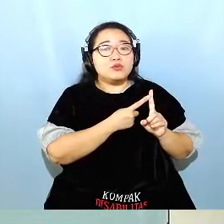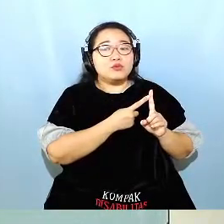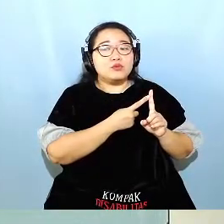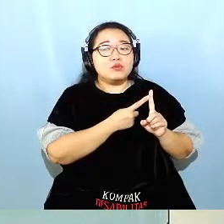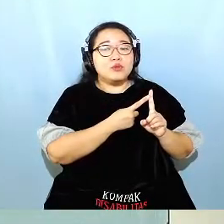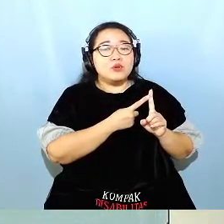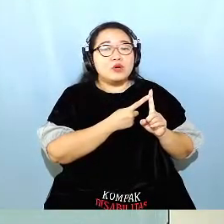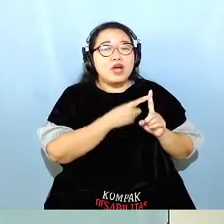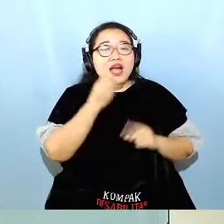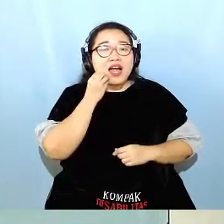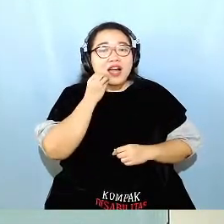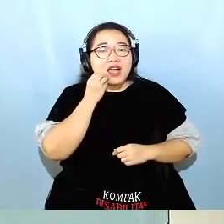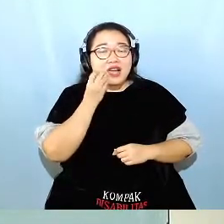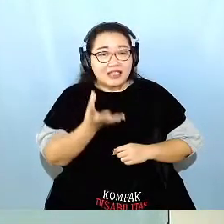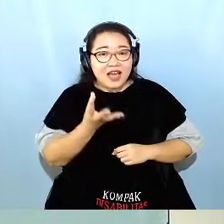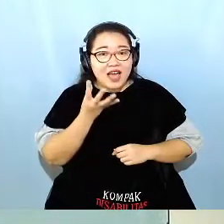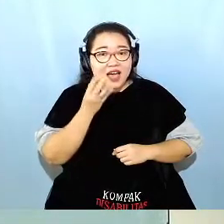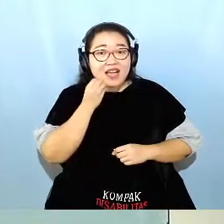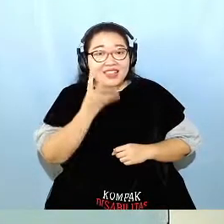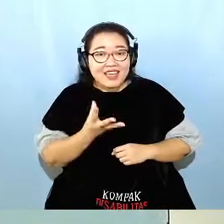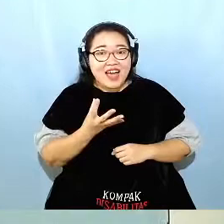kata-kata peneguhan.